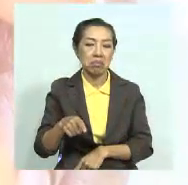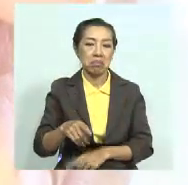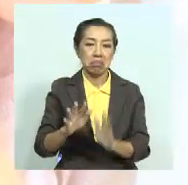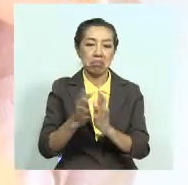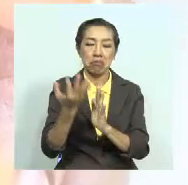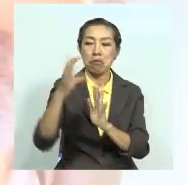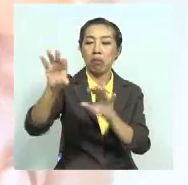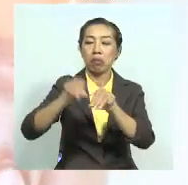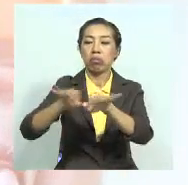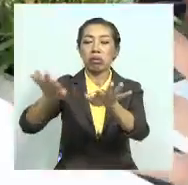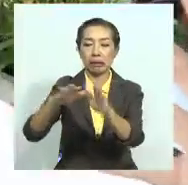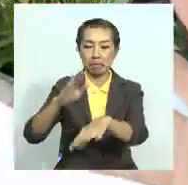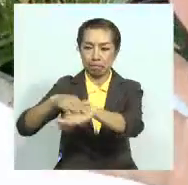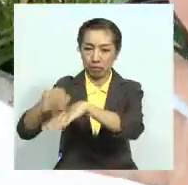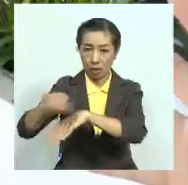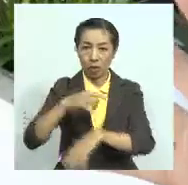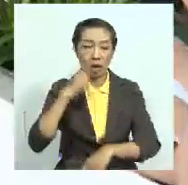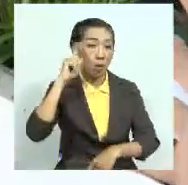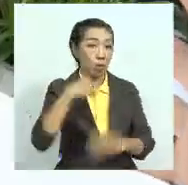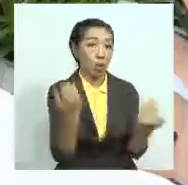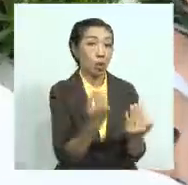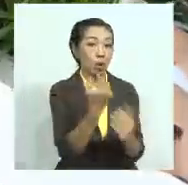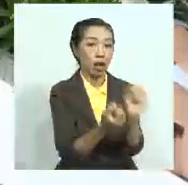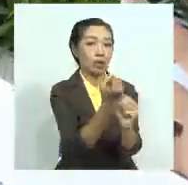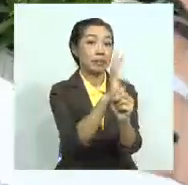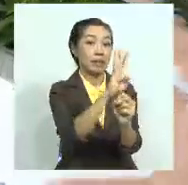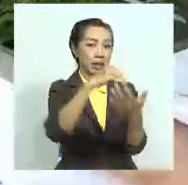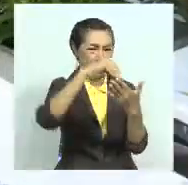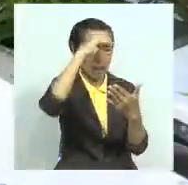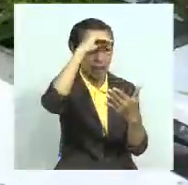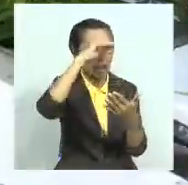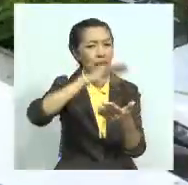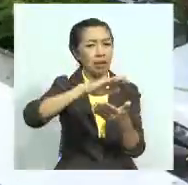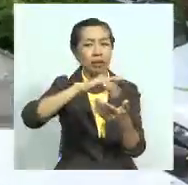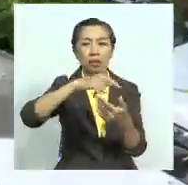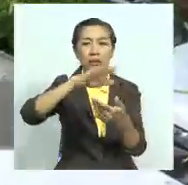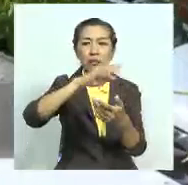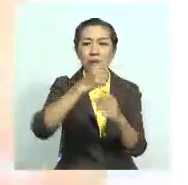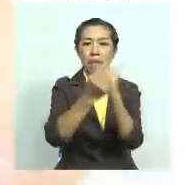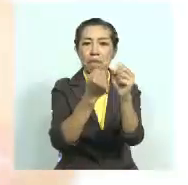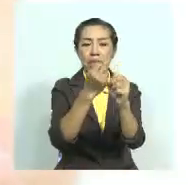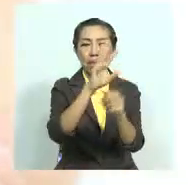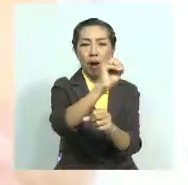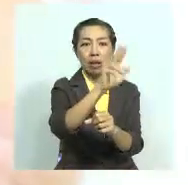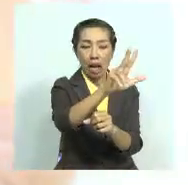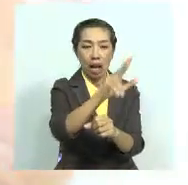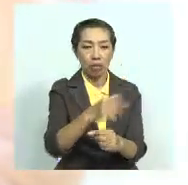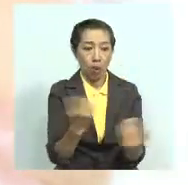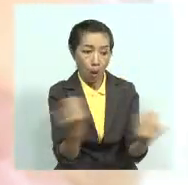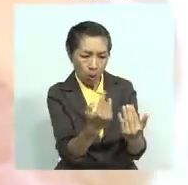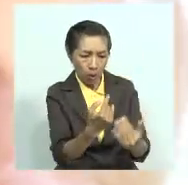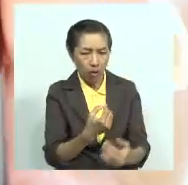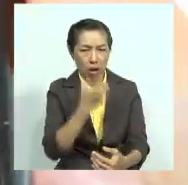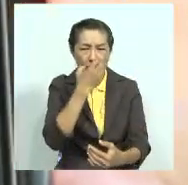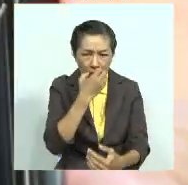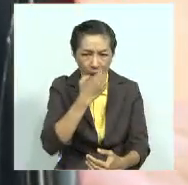ให้กับทุกครอบครัวโดยนางสุภาพเล่าว่าลูกสาวอายุ14ปีนะครับเป็นนักเรียนมัธยมชั้นศึกษาปีที่3มีอาการไอตัวร้อ